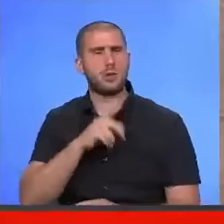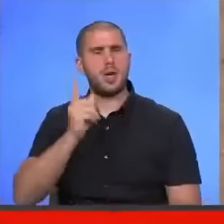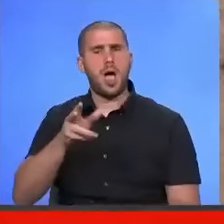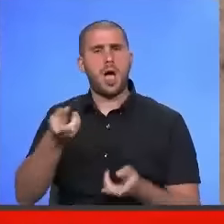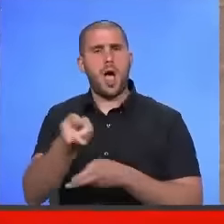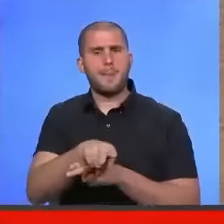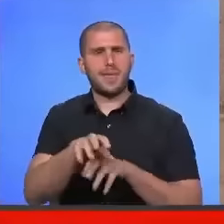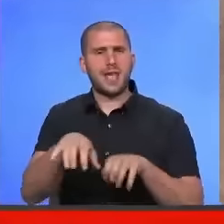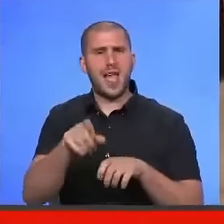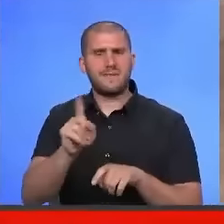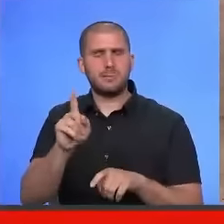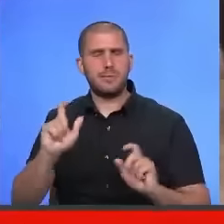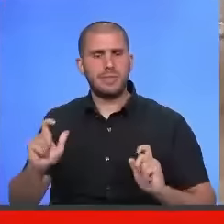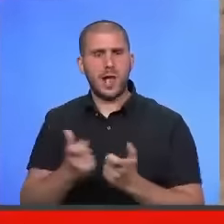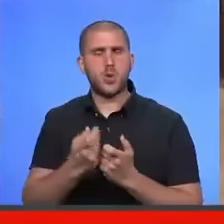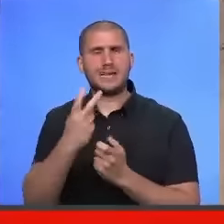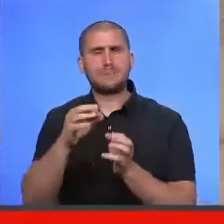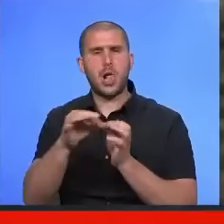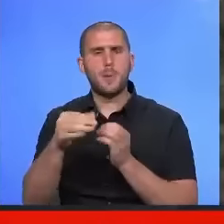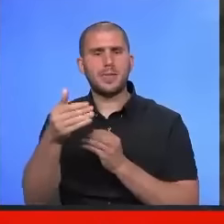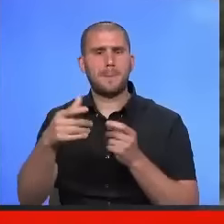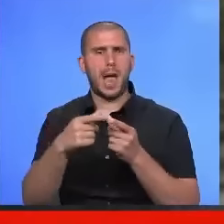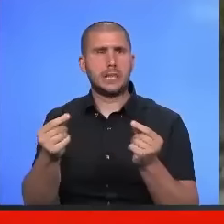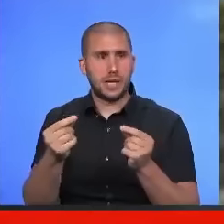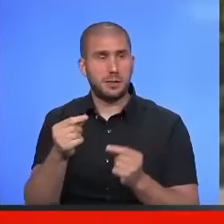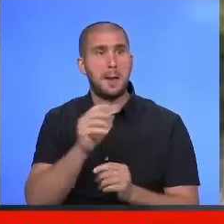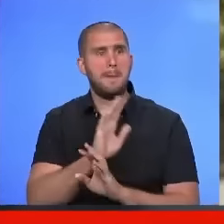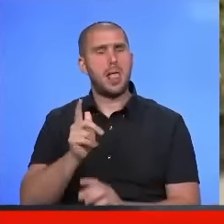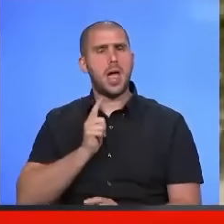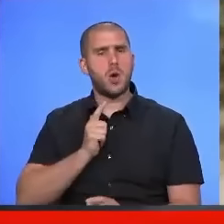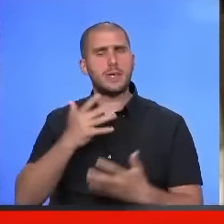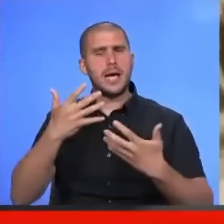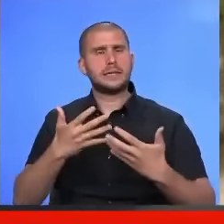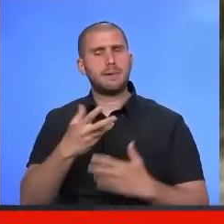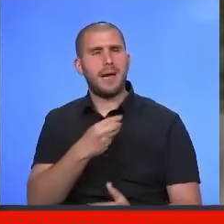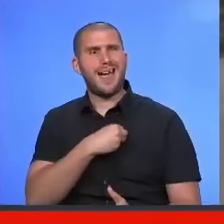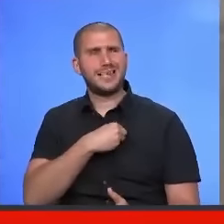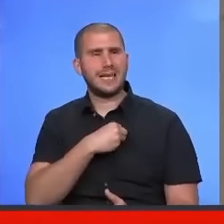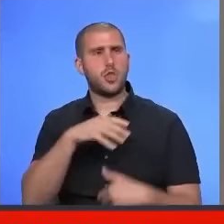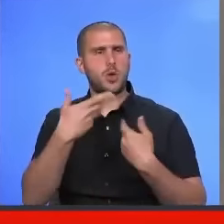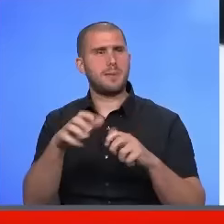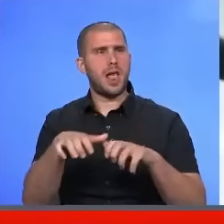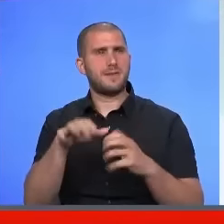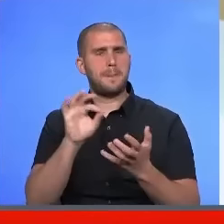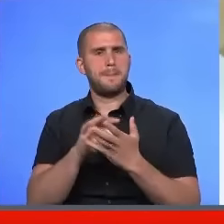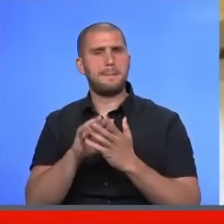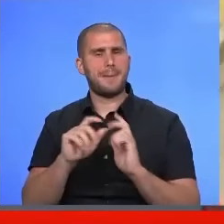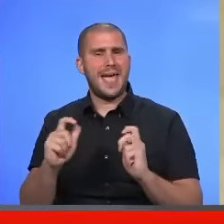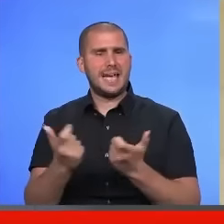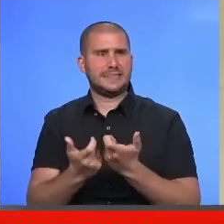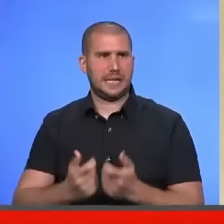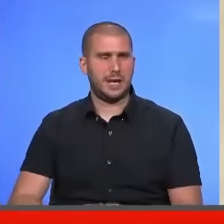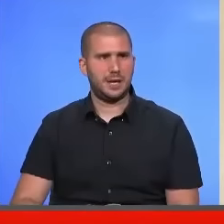לא מסומנים שנלכדו עד 20 קילומטרים מהרצועה בלי להמתין לעשרת ימי החסד שניתנים לכלבים מיום הבעתם